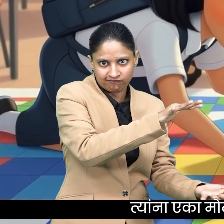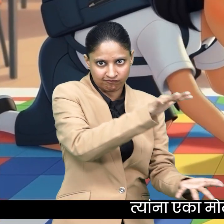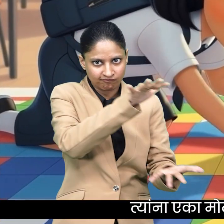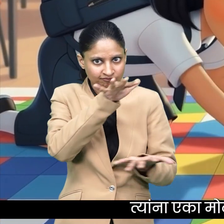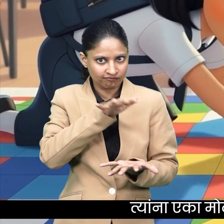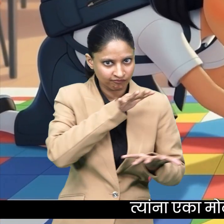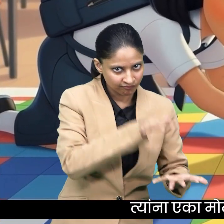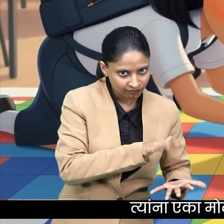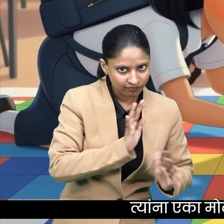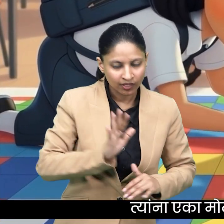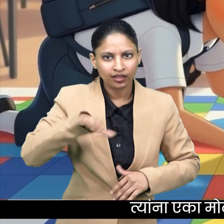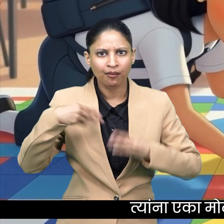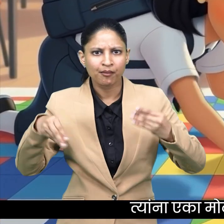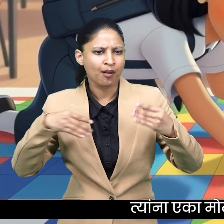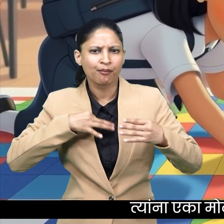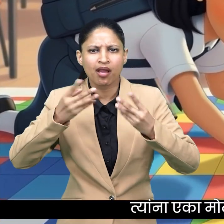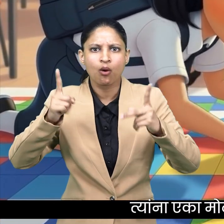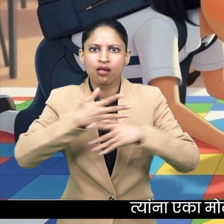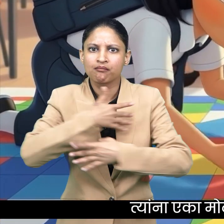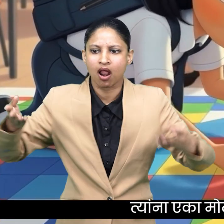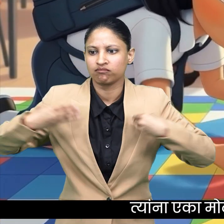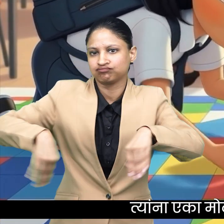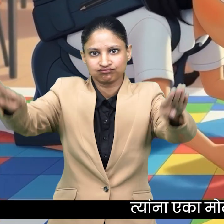मोठ्या चादरीवर शेजारी शेजारी ठेवू लागली.